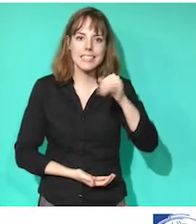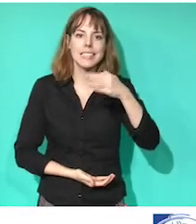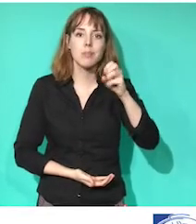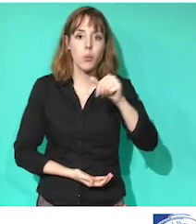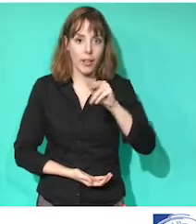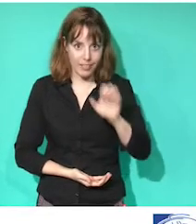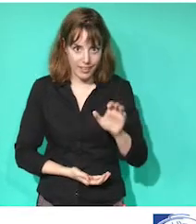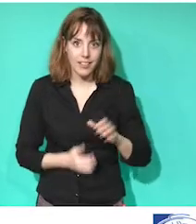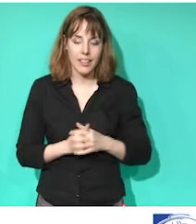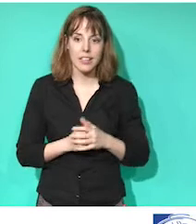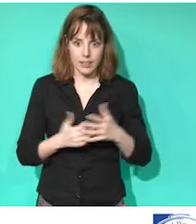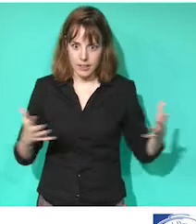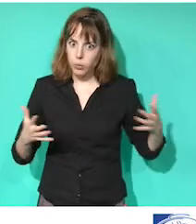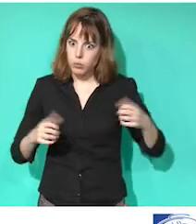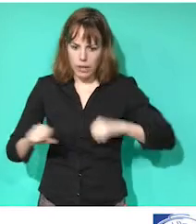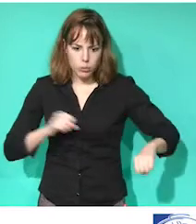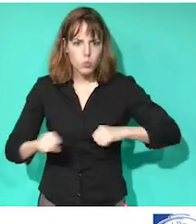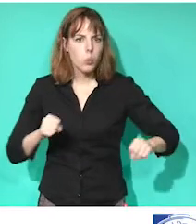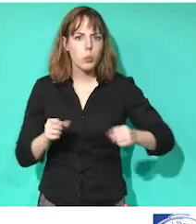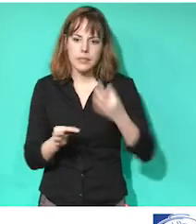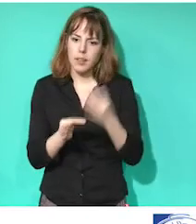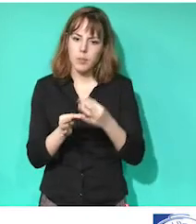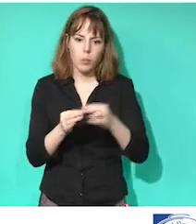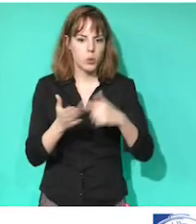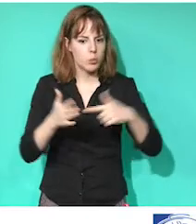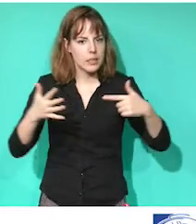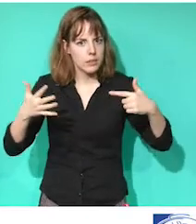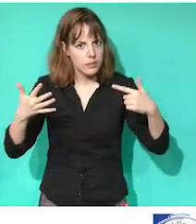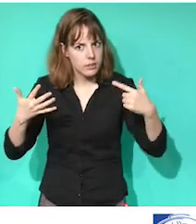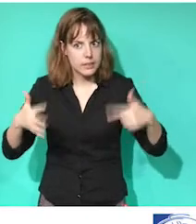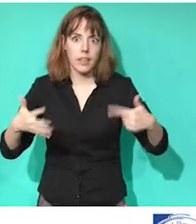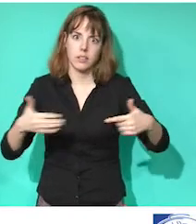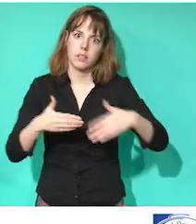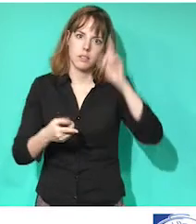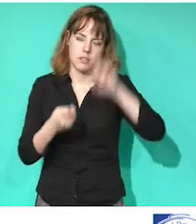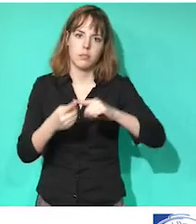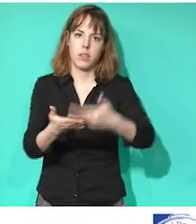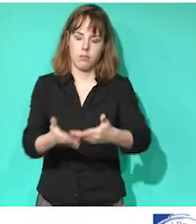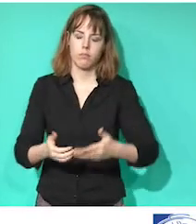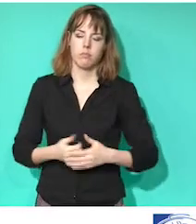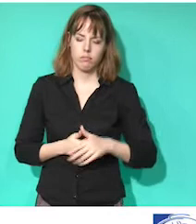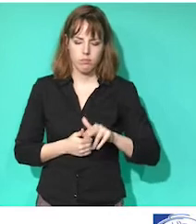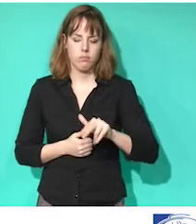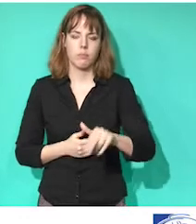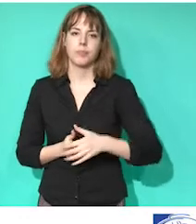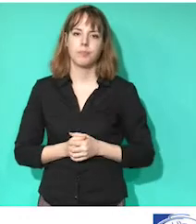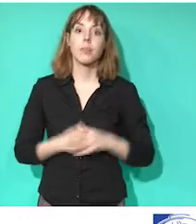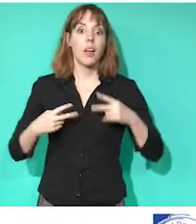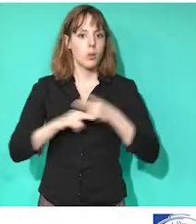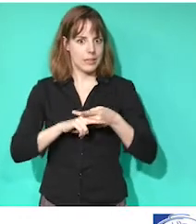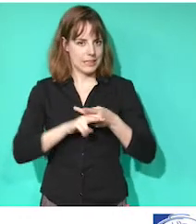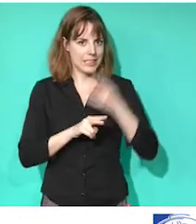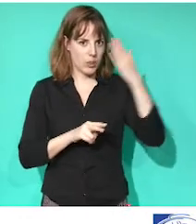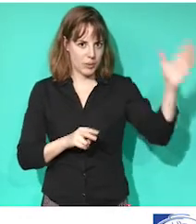grosse action qui allait se préparer pour septembre 2007 sur cette question. Des outils, voilà aussi à citer.